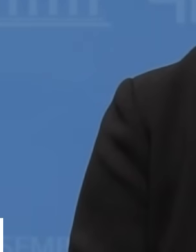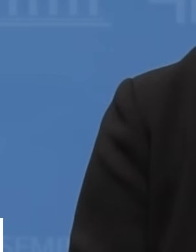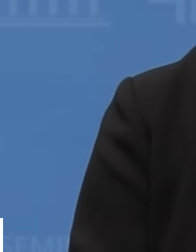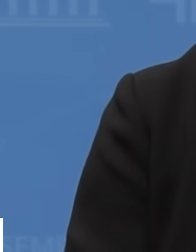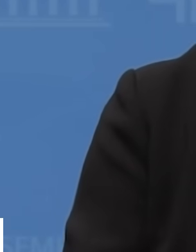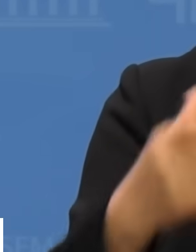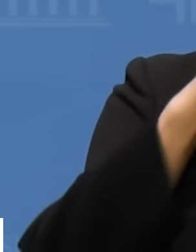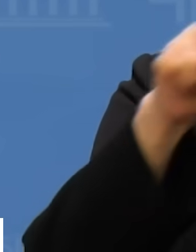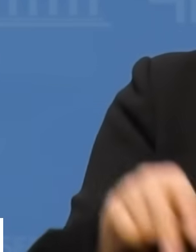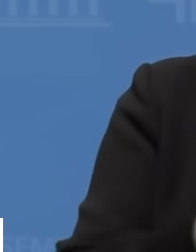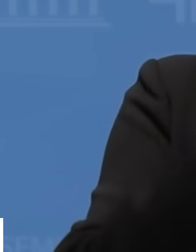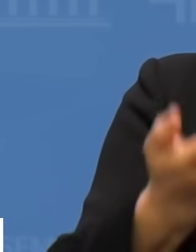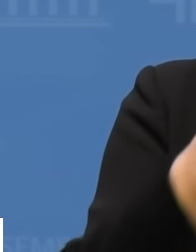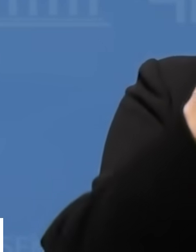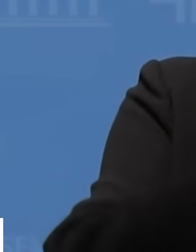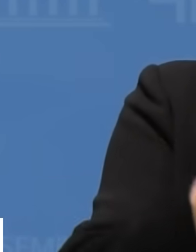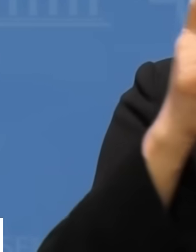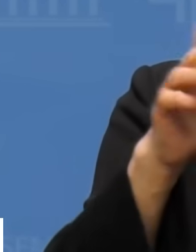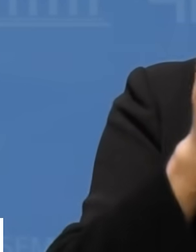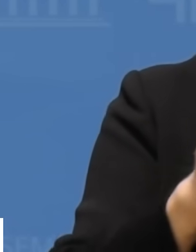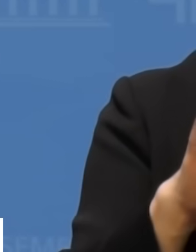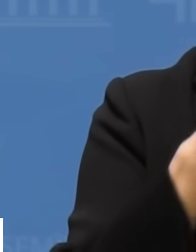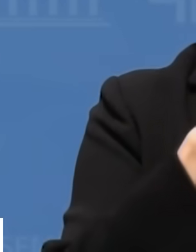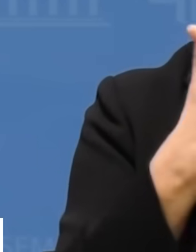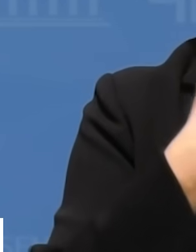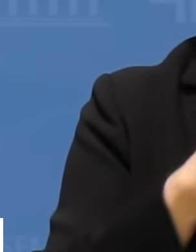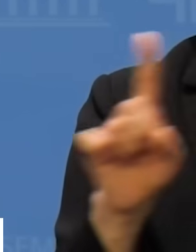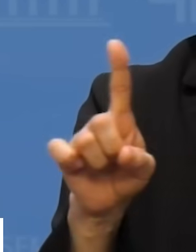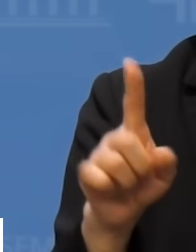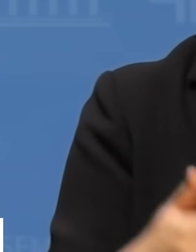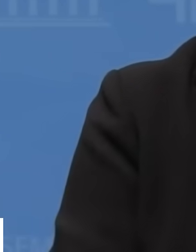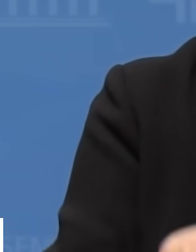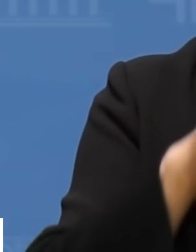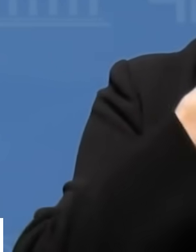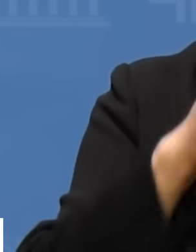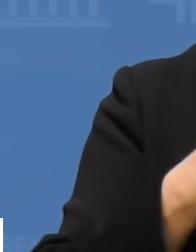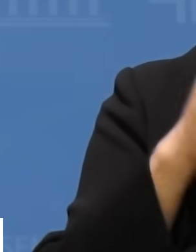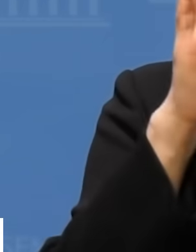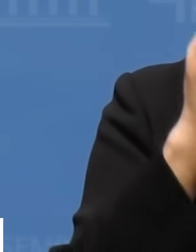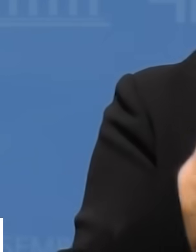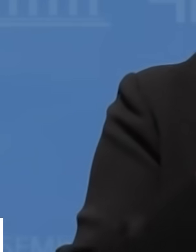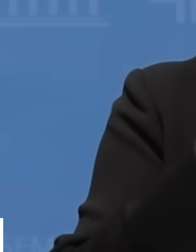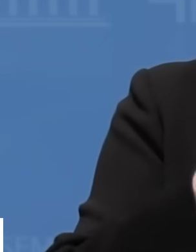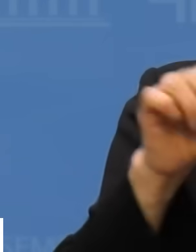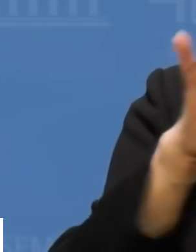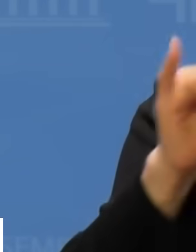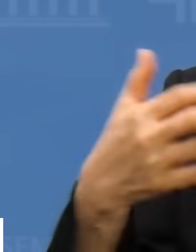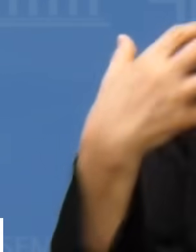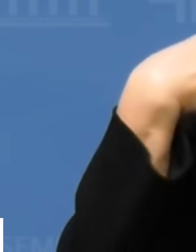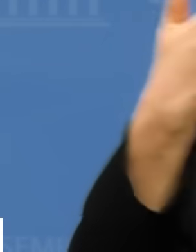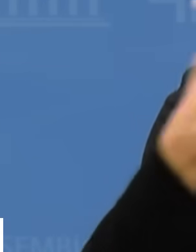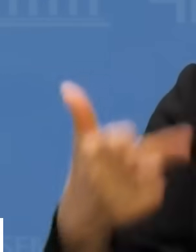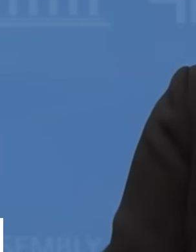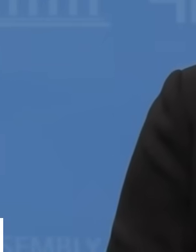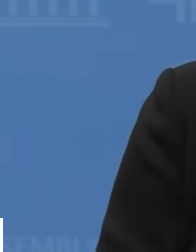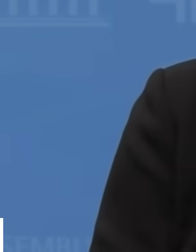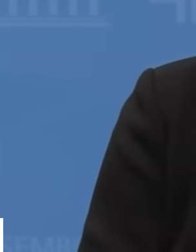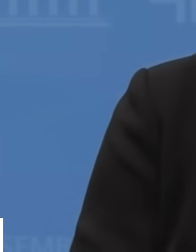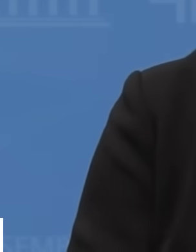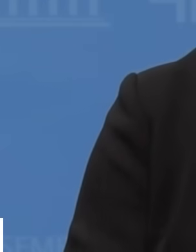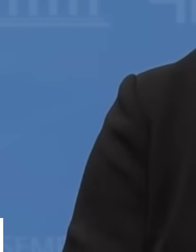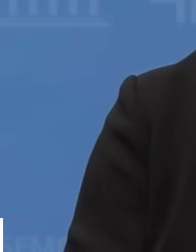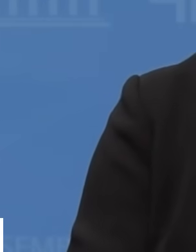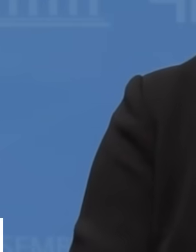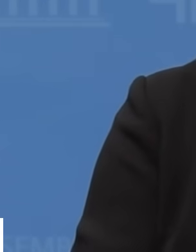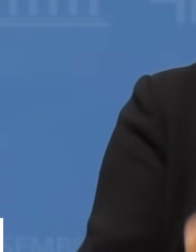같은 상황은 강북구민들이 진정 무엇을 원하는지 진심으로 듣지 않았던 정치인들의 책임이 가장 큽니다.